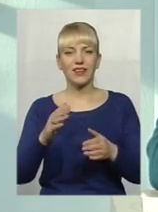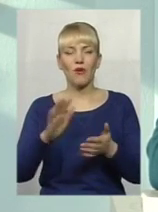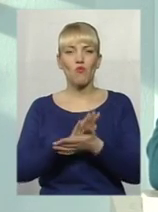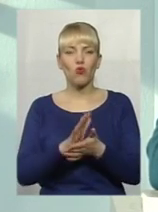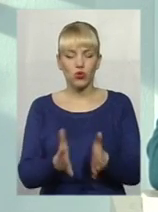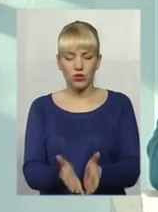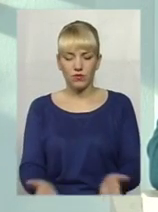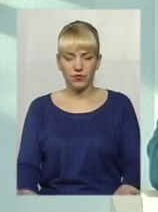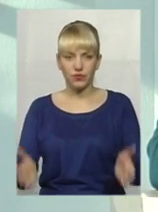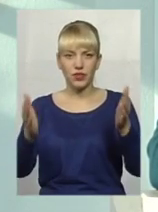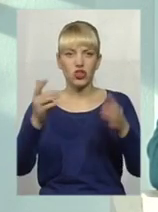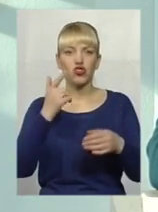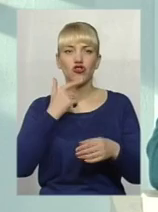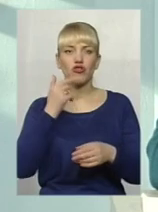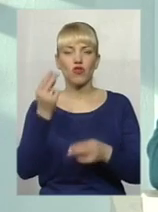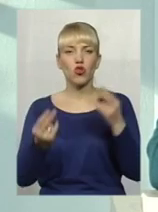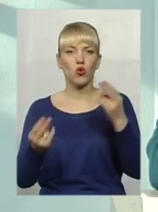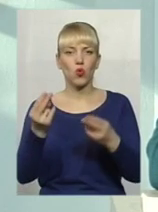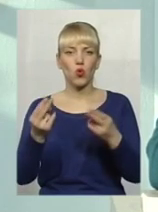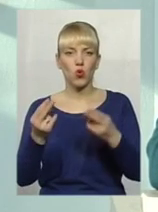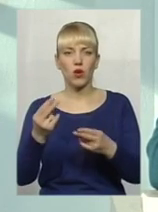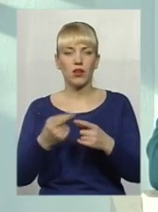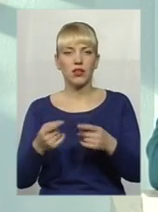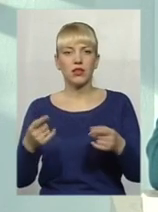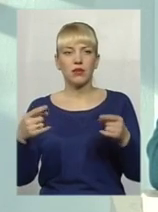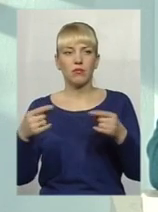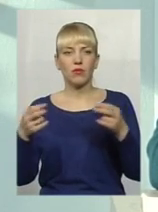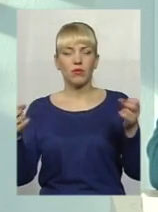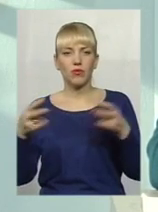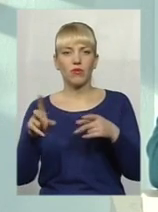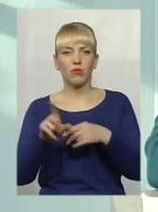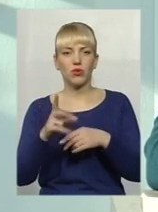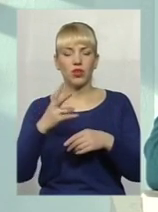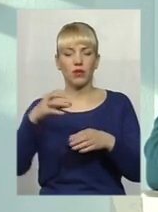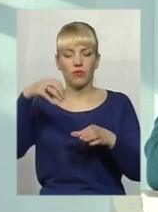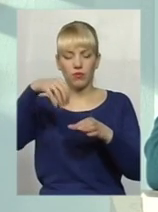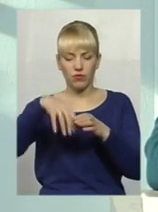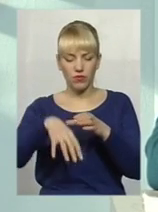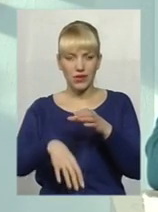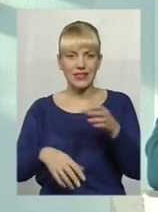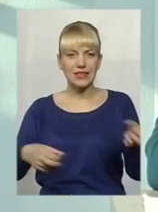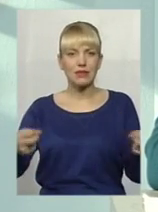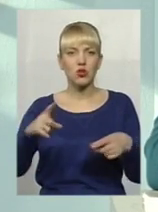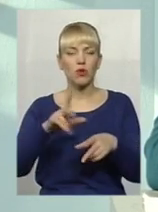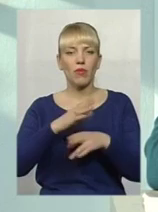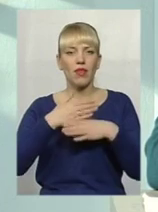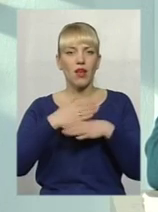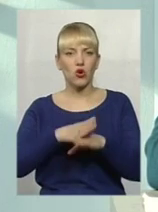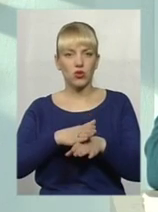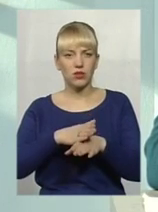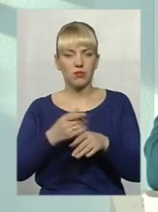відповідного червоного кольору з відповідною загрузкою, це такий рукав, щоб вона не розбилась, і в тарифи нам